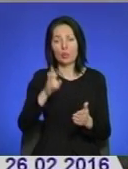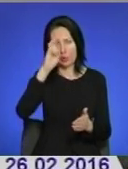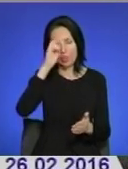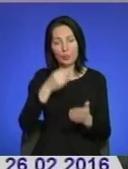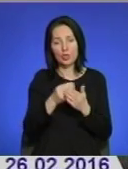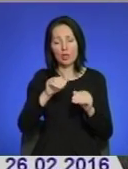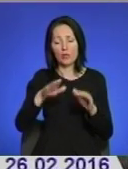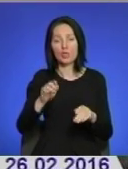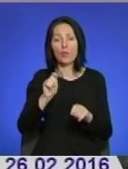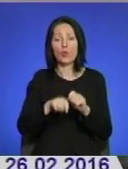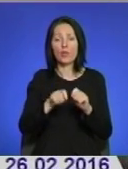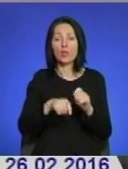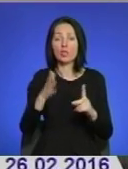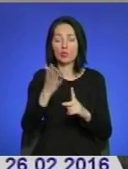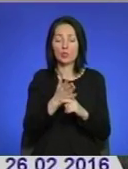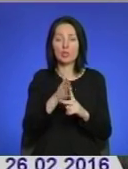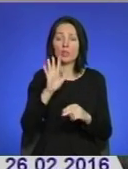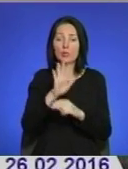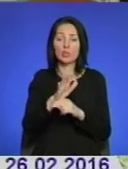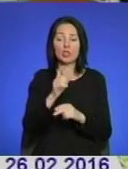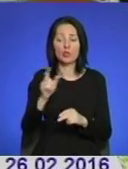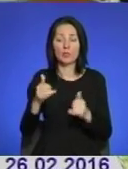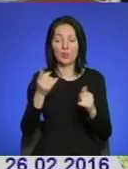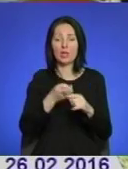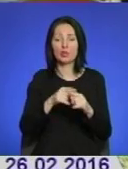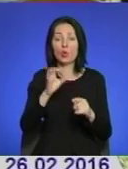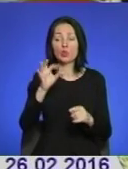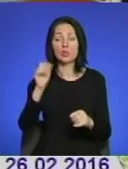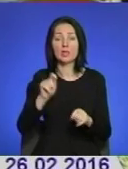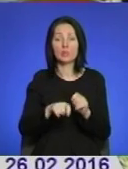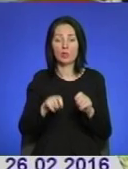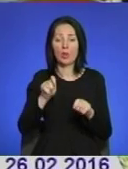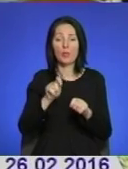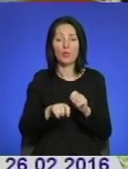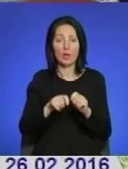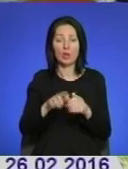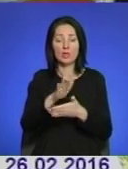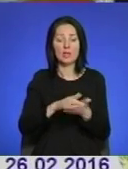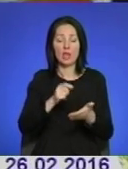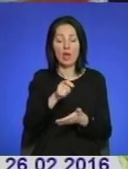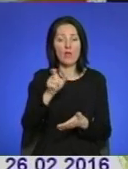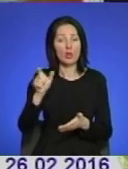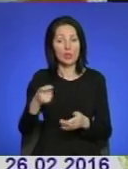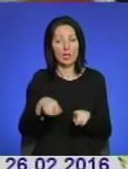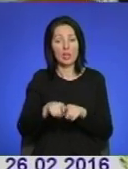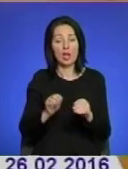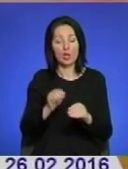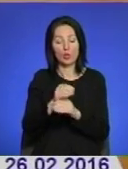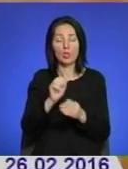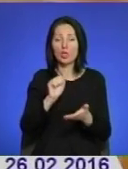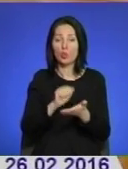перевіряти субсидії, призначені людям. Для цього соціальні інспектори перевіряють заяву особи і додані до неї